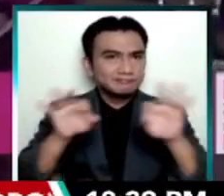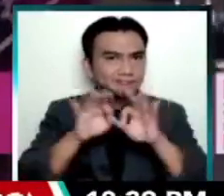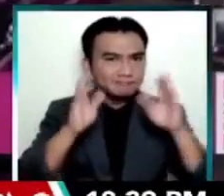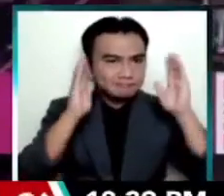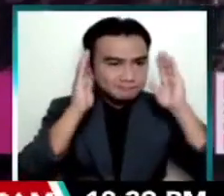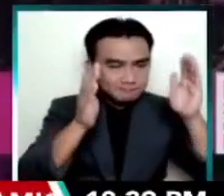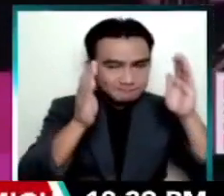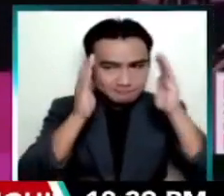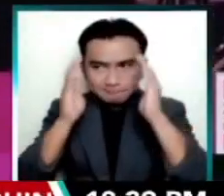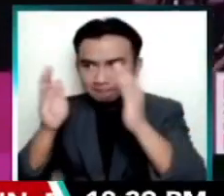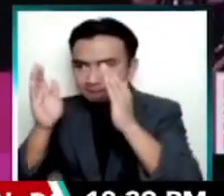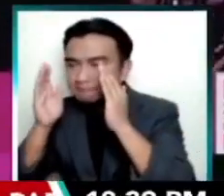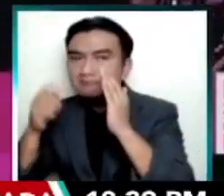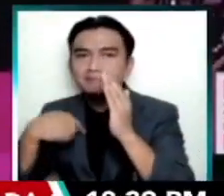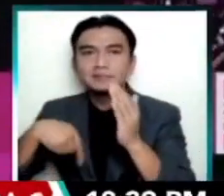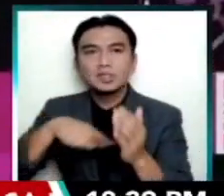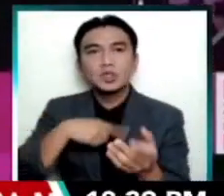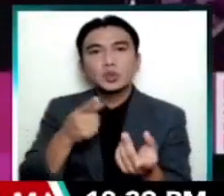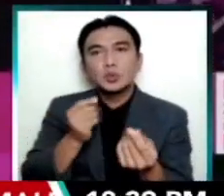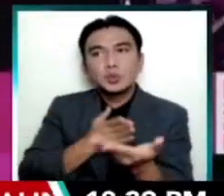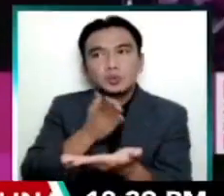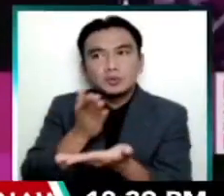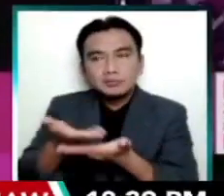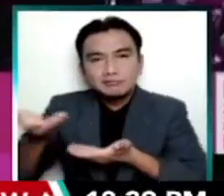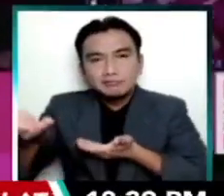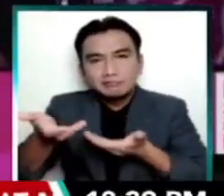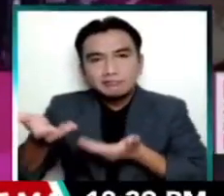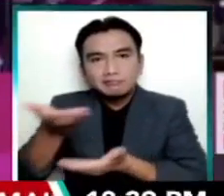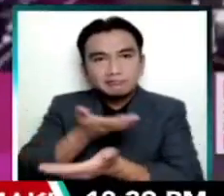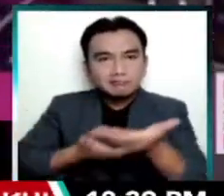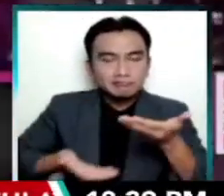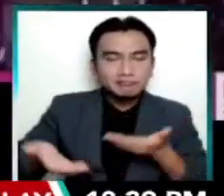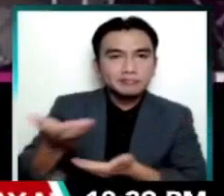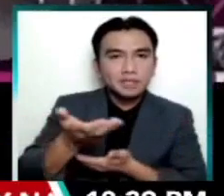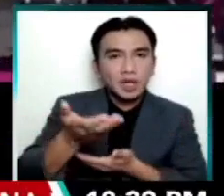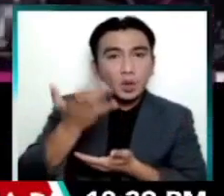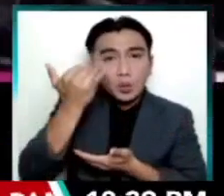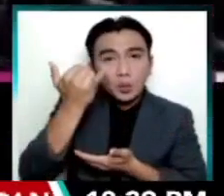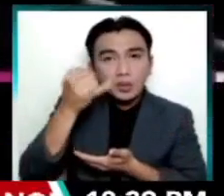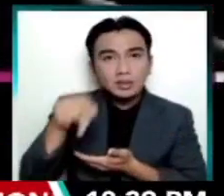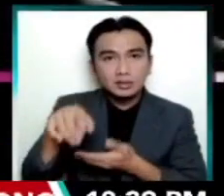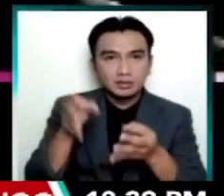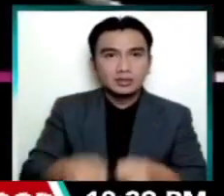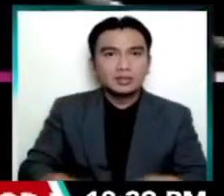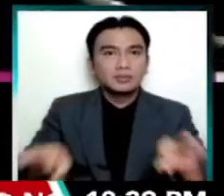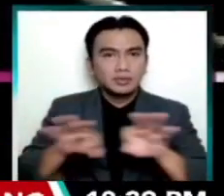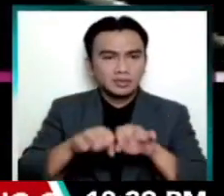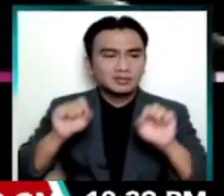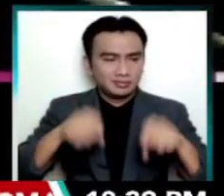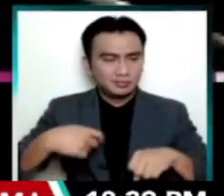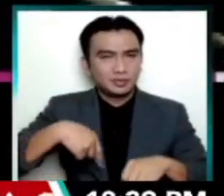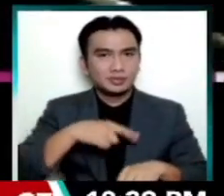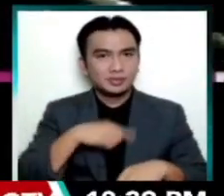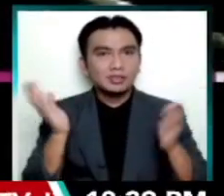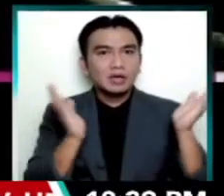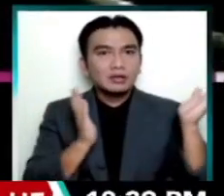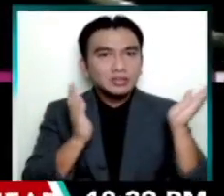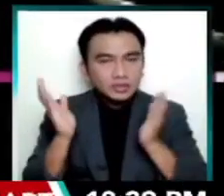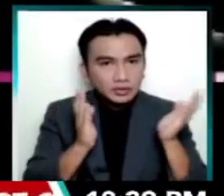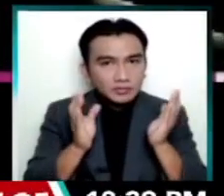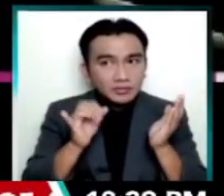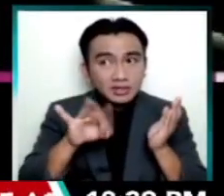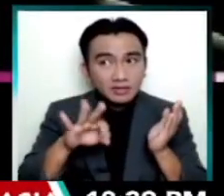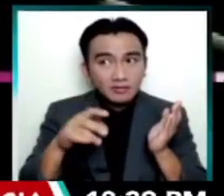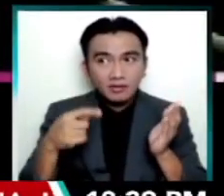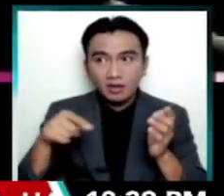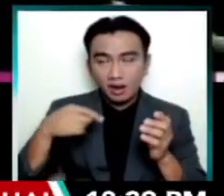pinupuntahan namin. Mahalaga ito dahil makakapagsilbi lang kaming maayos pag nararamdaman namin